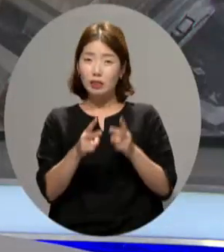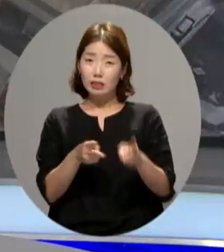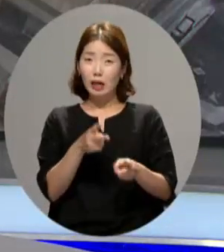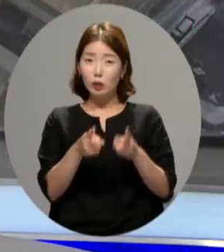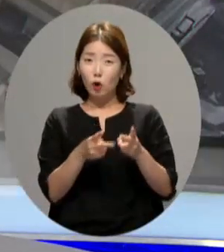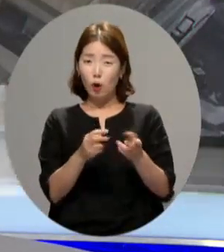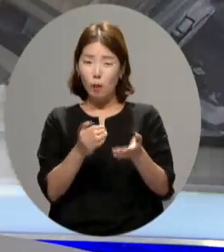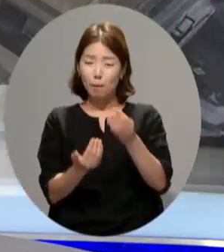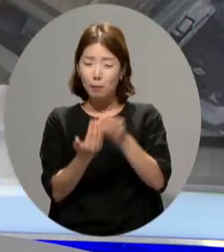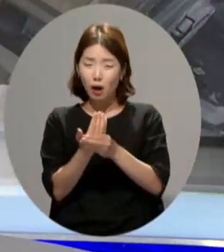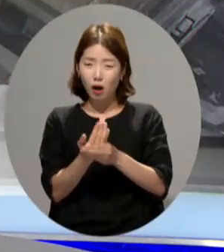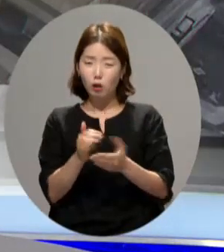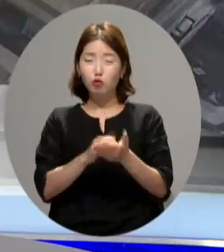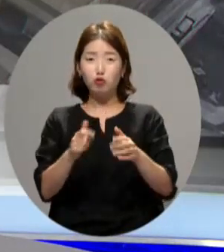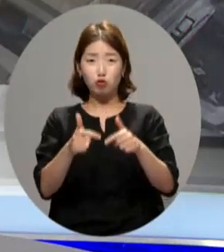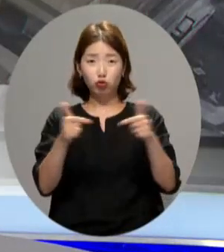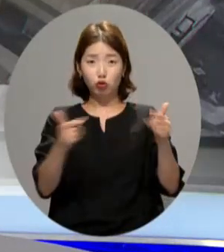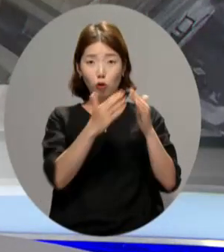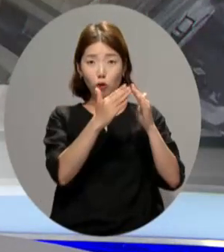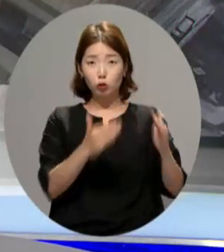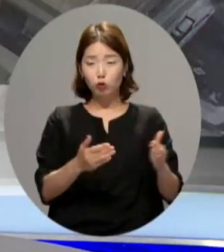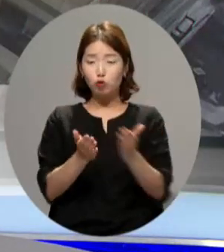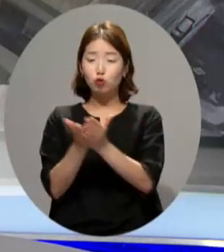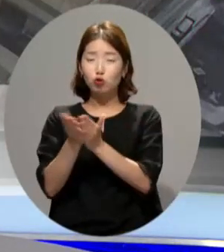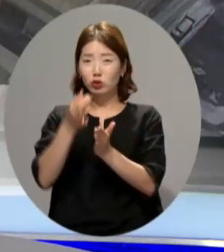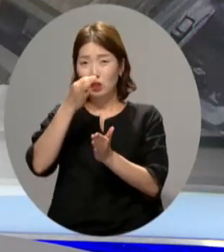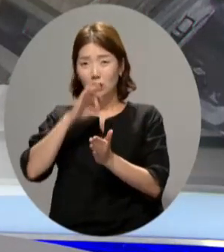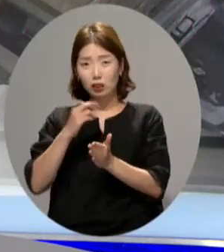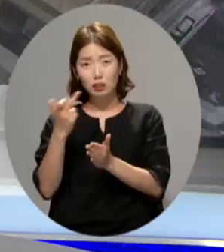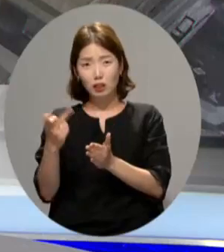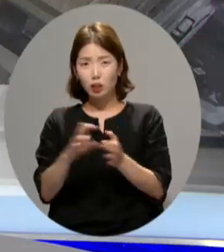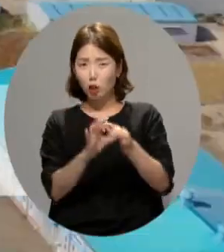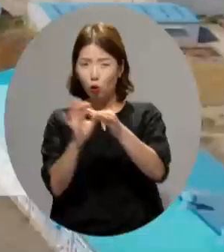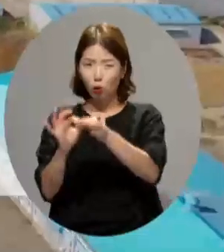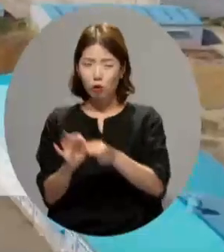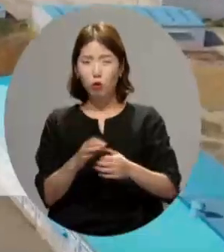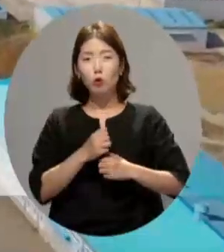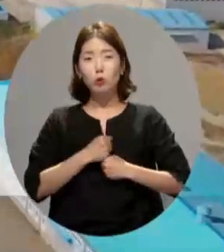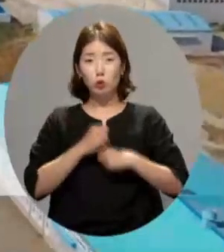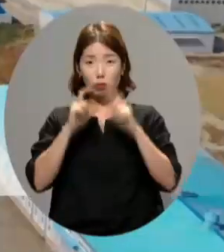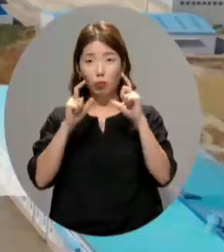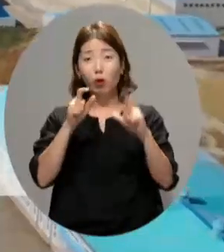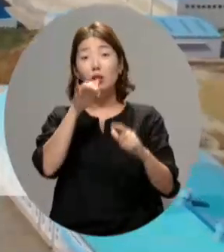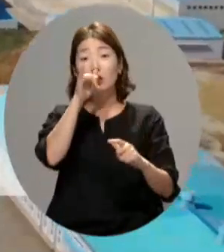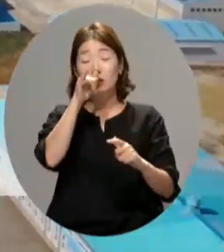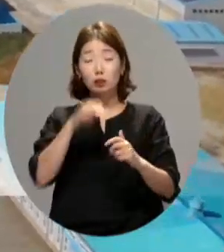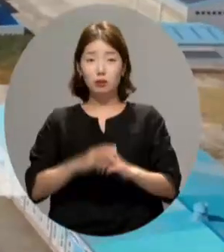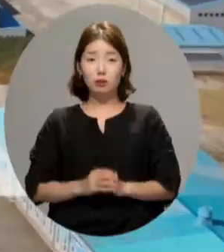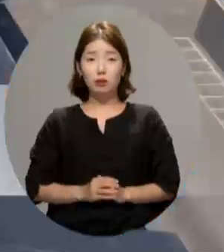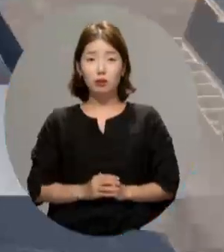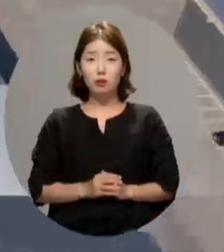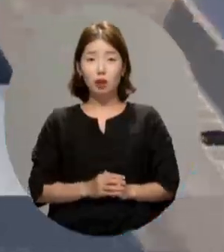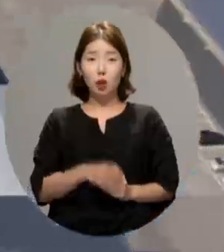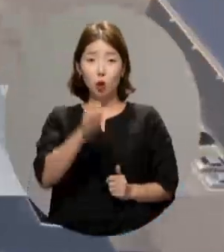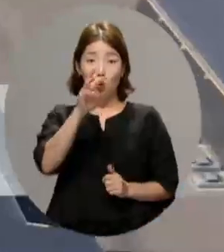산업재의 사망사고 증가에 따라 전조와 군산 익산에 산업재의 적색 경보가 발령됐습니다